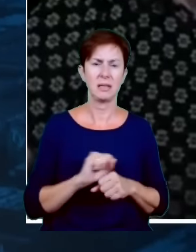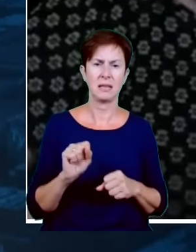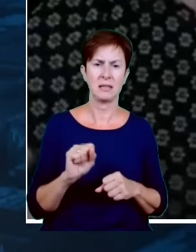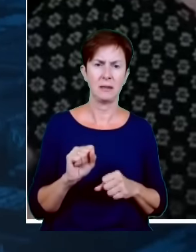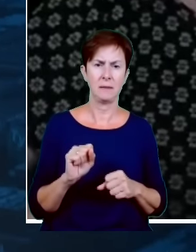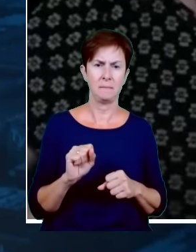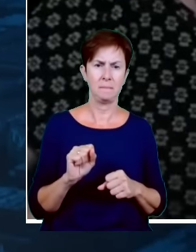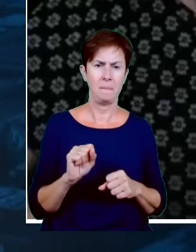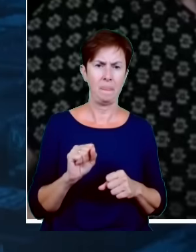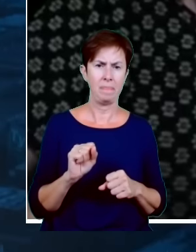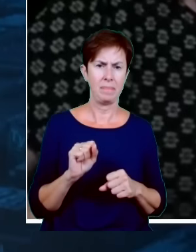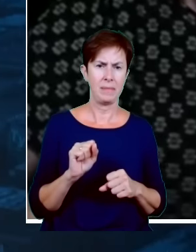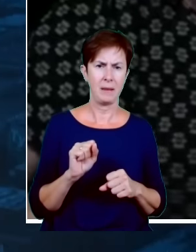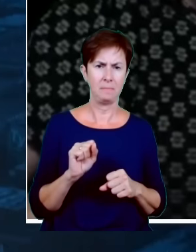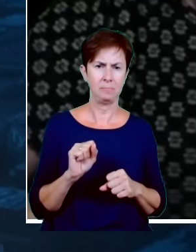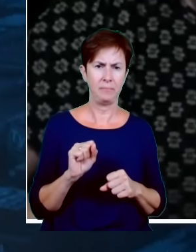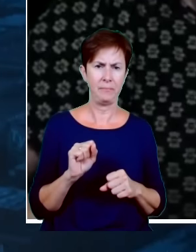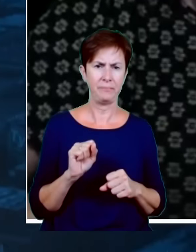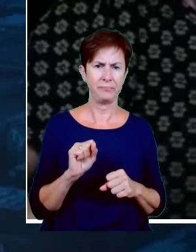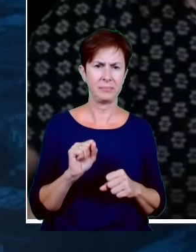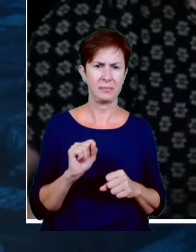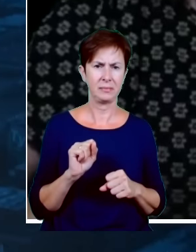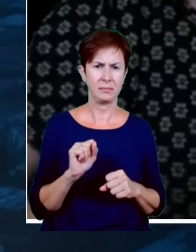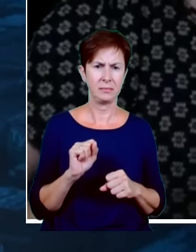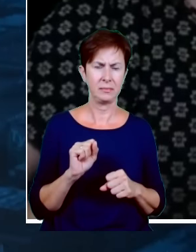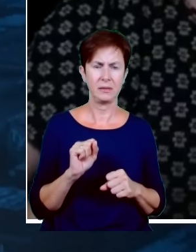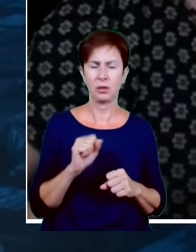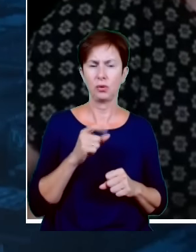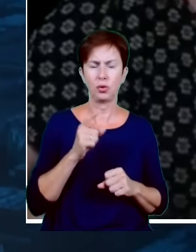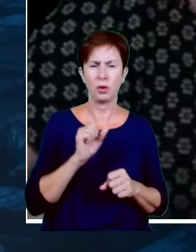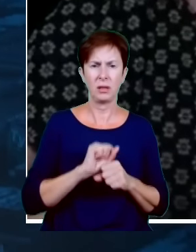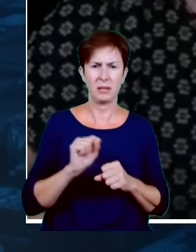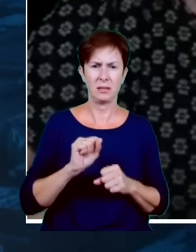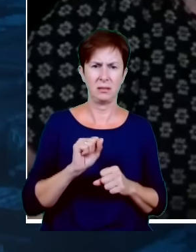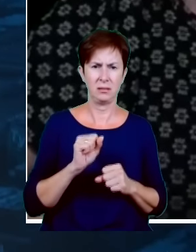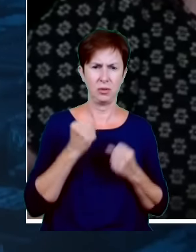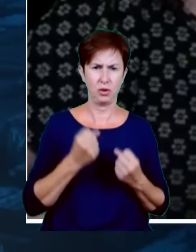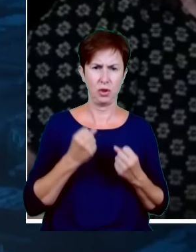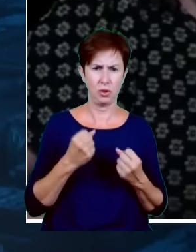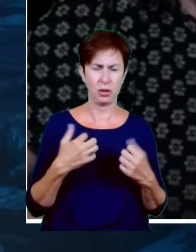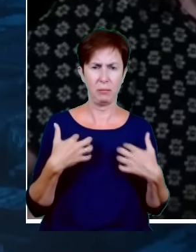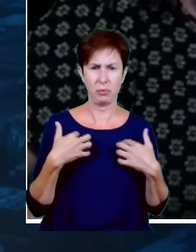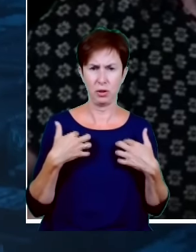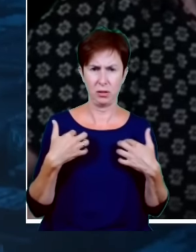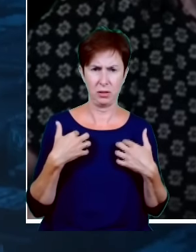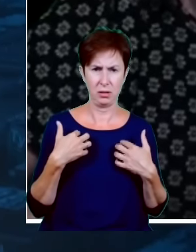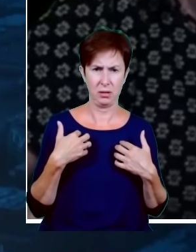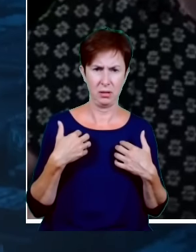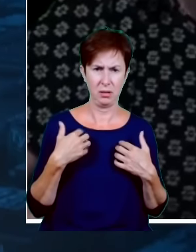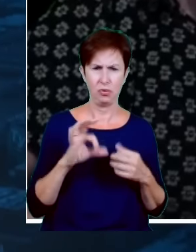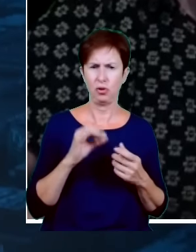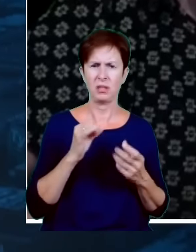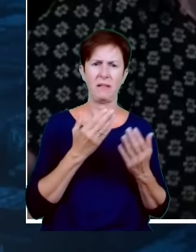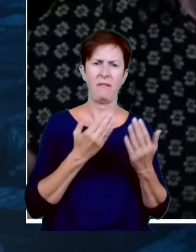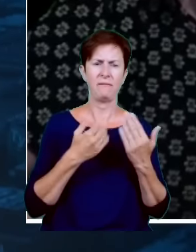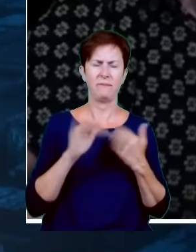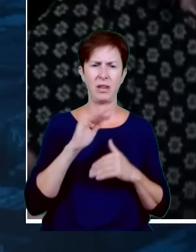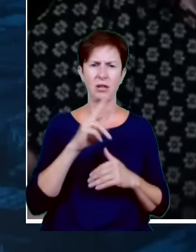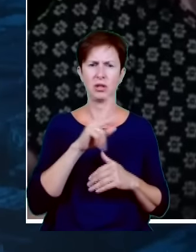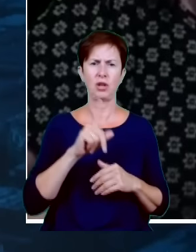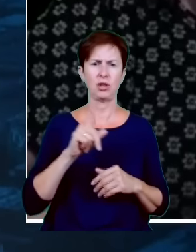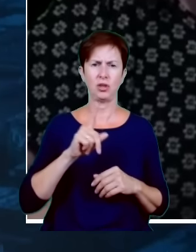SLI nie musiały robić natomiast to na pewno jest ciężkie przeżycie i to na pewno jest o wiele więcej niż jakieś tam wizyta u